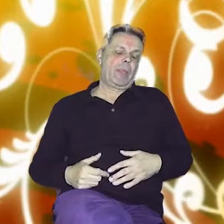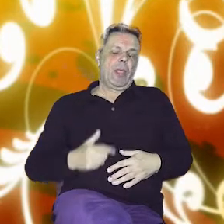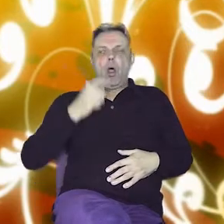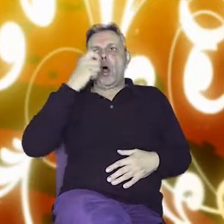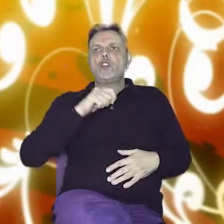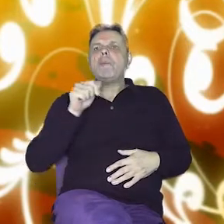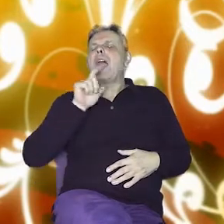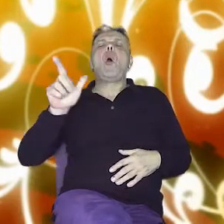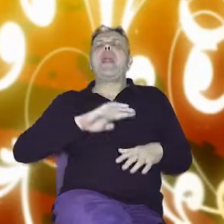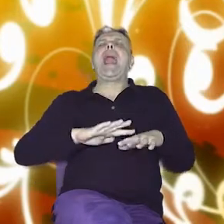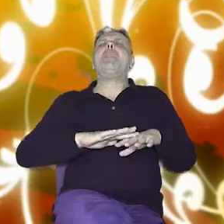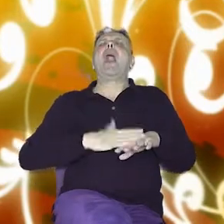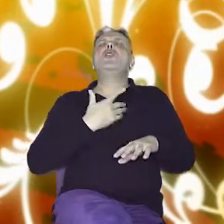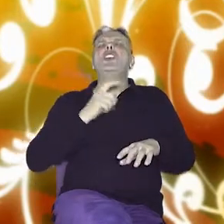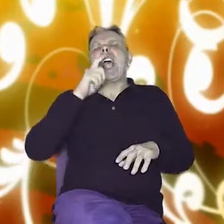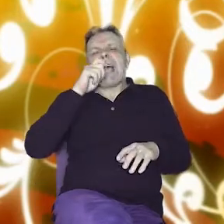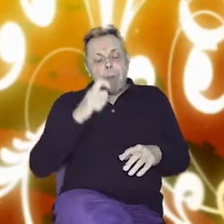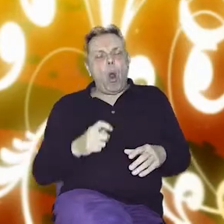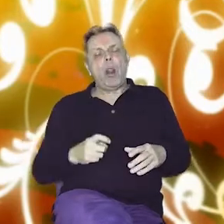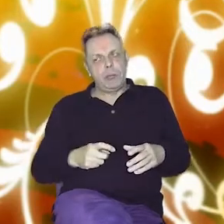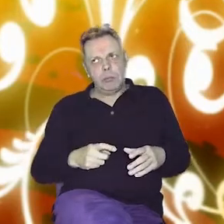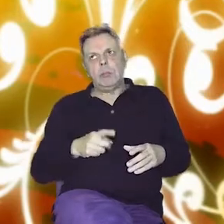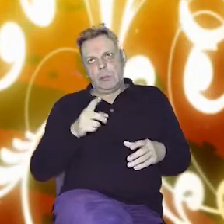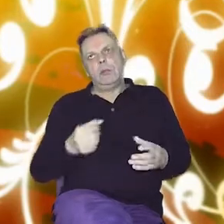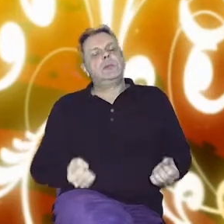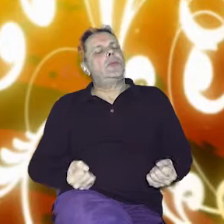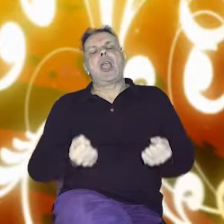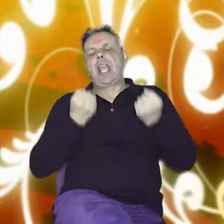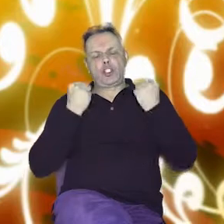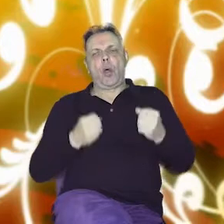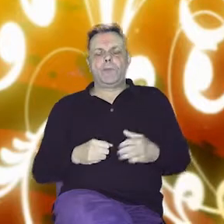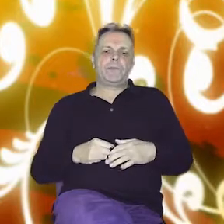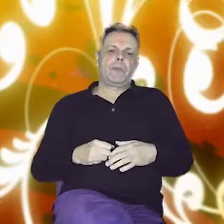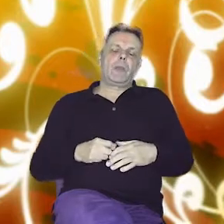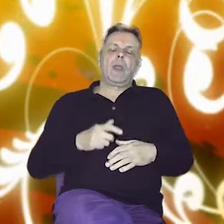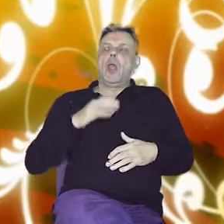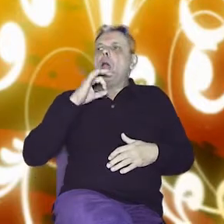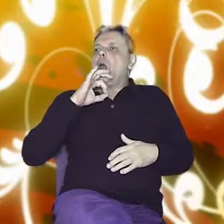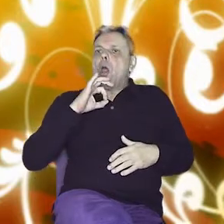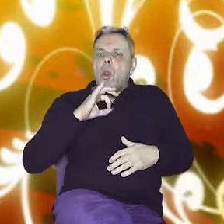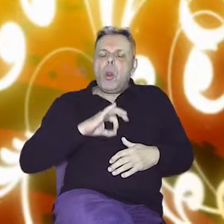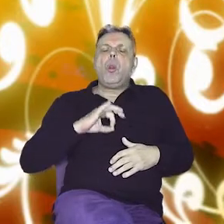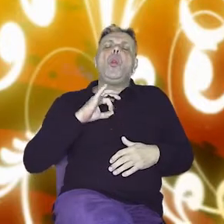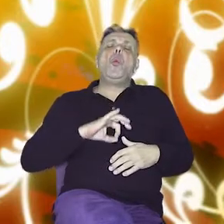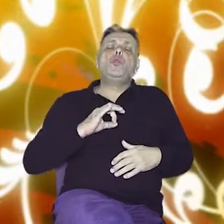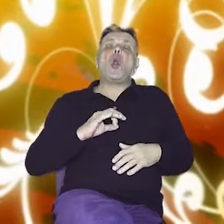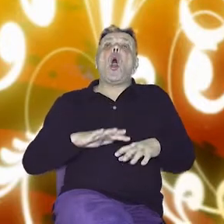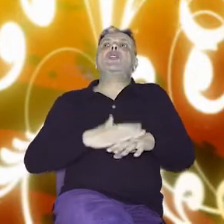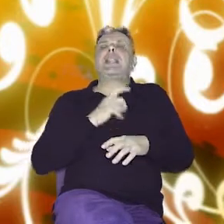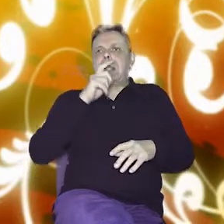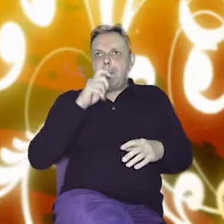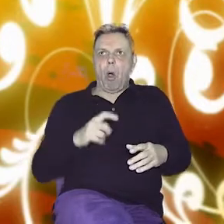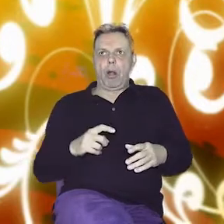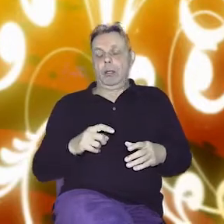osjećaj za bol je mrtva skoro osoba. Strašno. To je nužnost osjećat bol, pa čak se i napravi da se ljudima ne